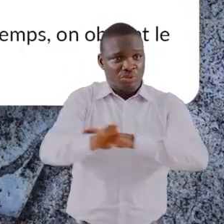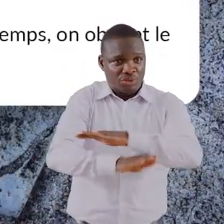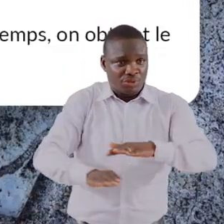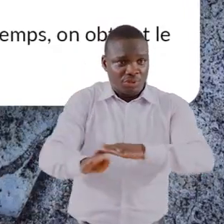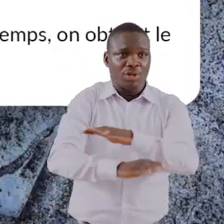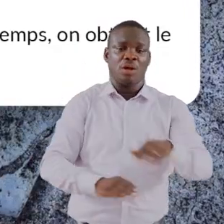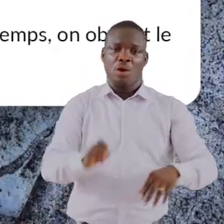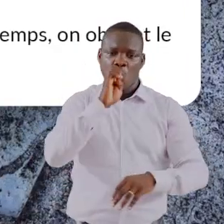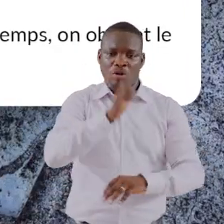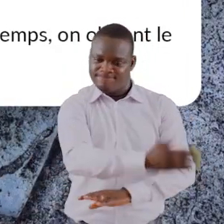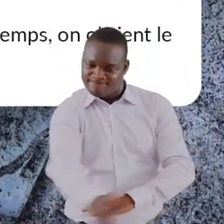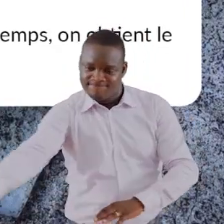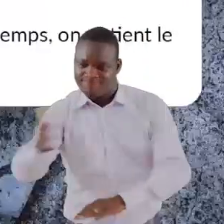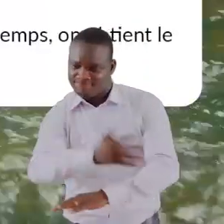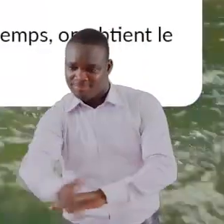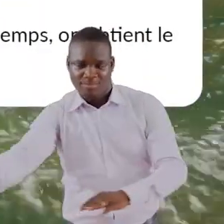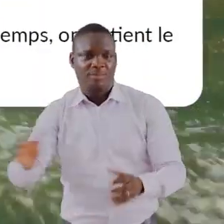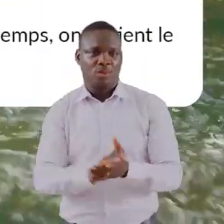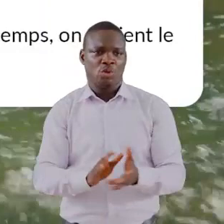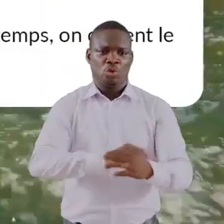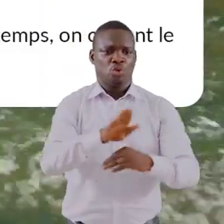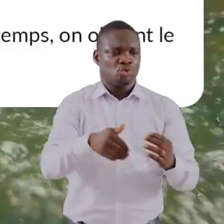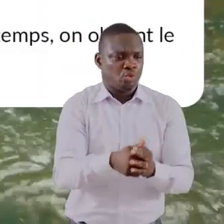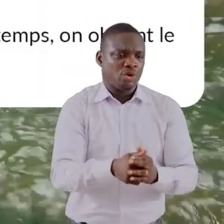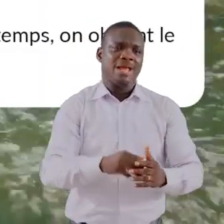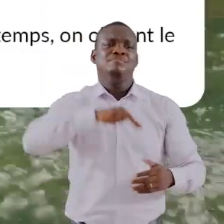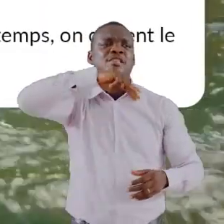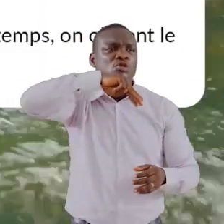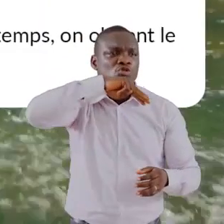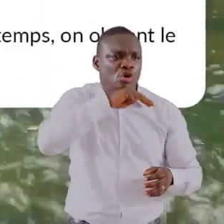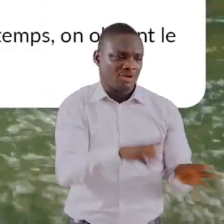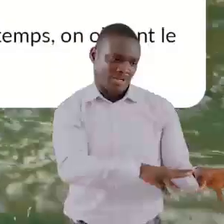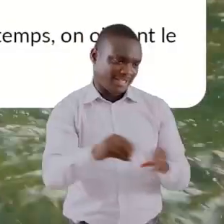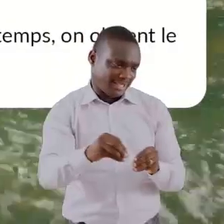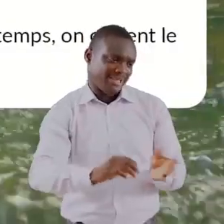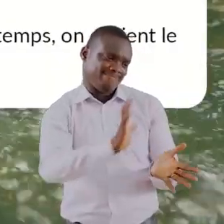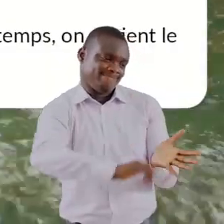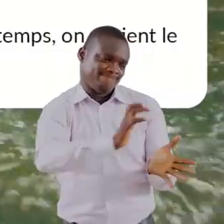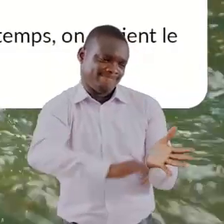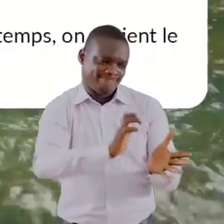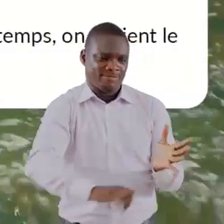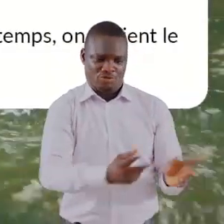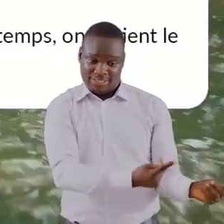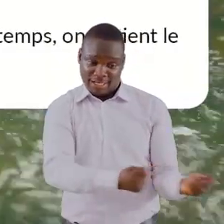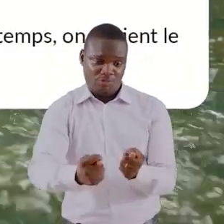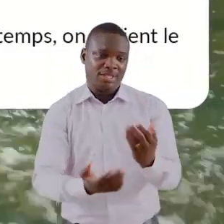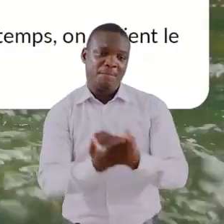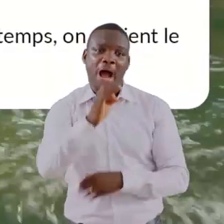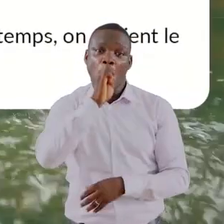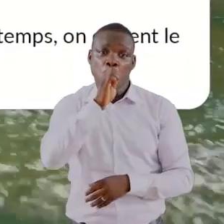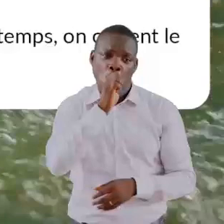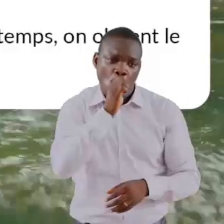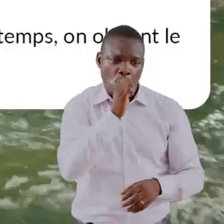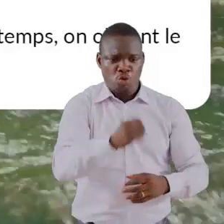alluvionnaire, les minéraux issus de l'altération sont transportés par l'eau